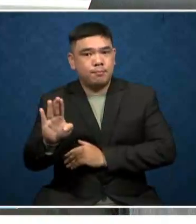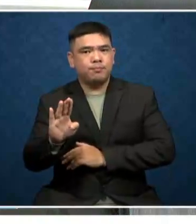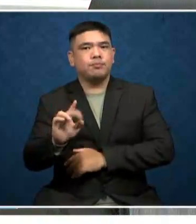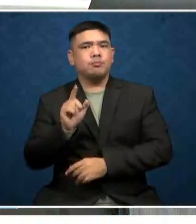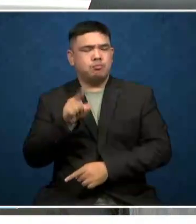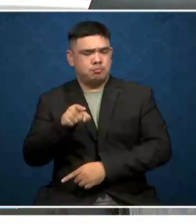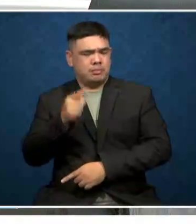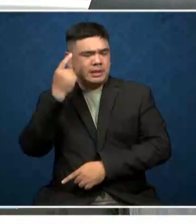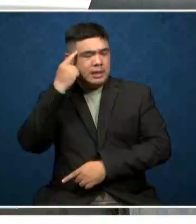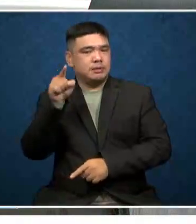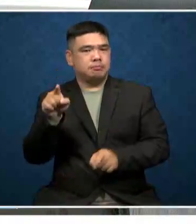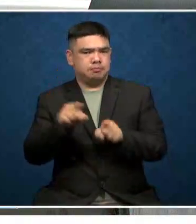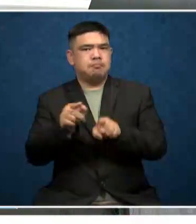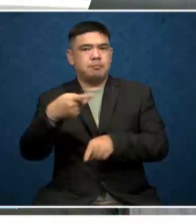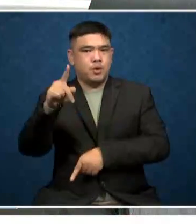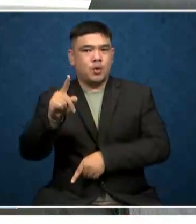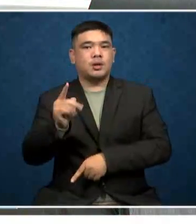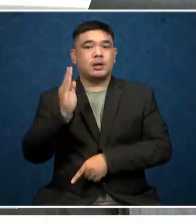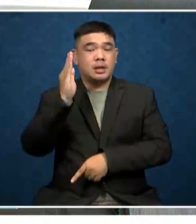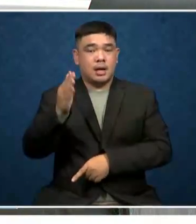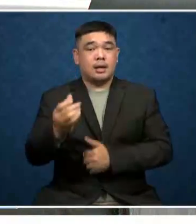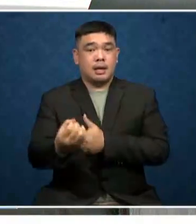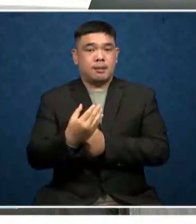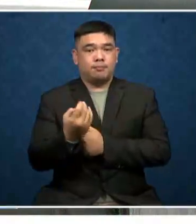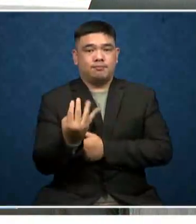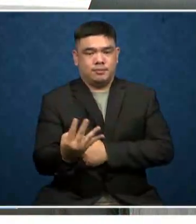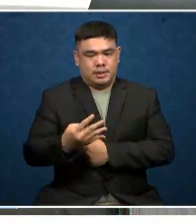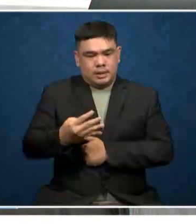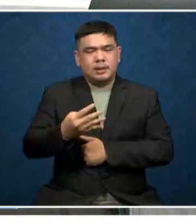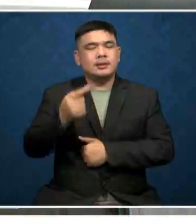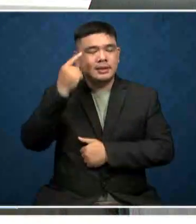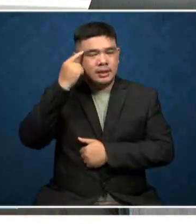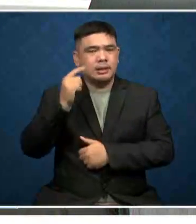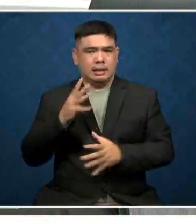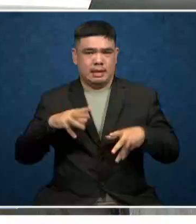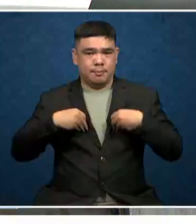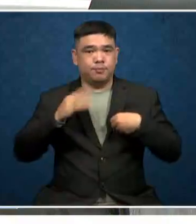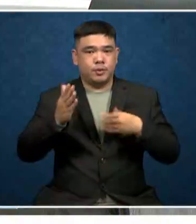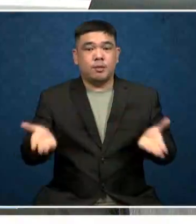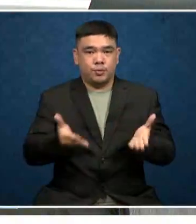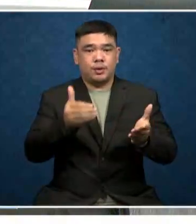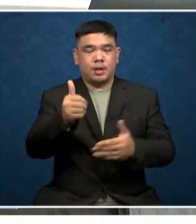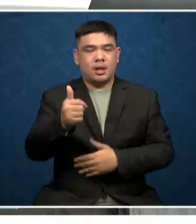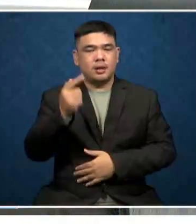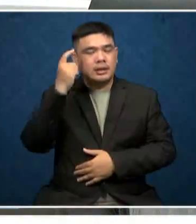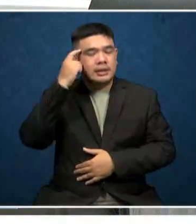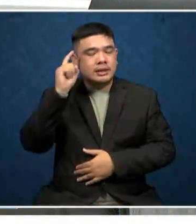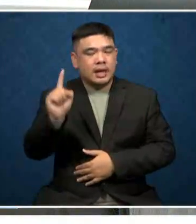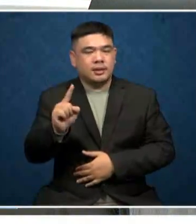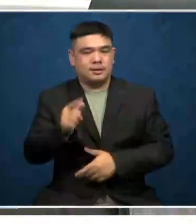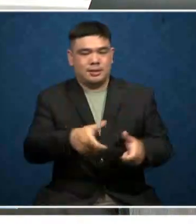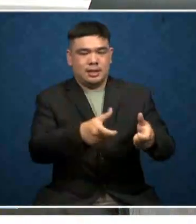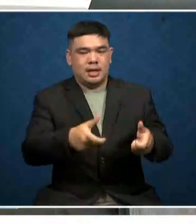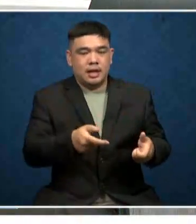งนี้ผมเห็นว่ามีประโยชน์อย่างยิ่งนะครับข้อเสนอแนะของท่านทั้ง4ข้อเนี่ยผมก็เห็นด้วยแล้วสนับสนุนนะครับนั่นผมเห็นว่ารายงาน